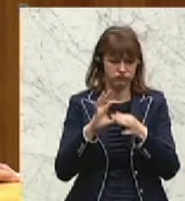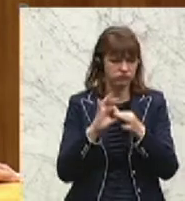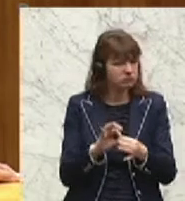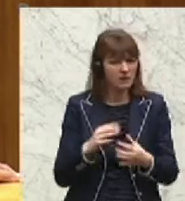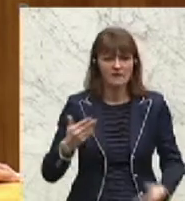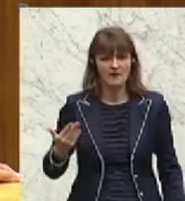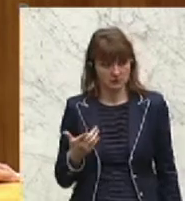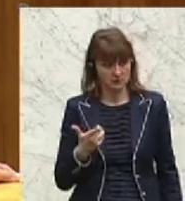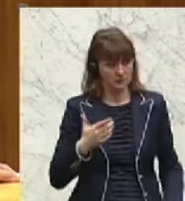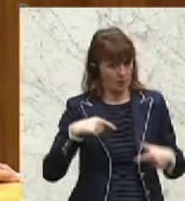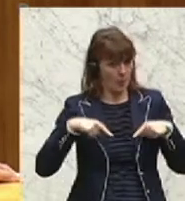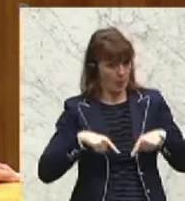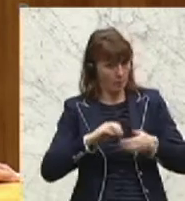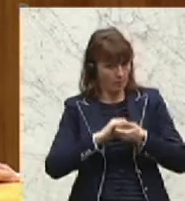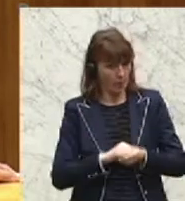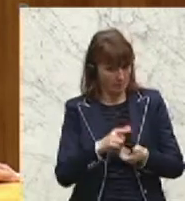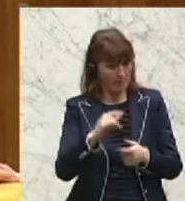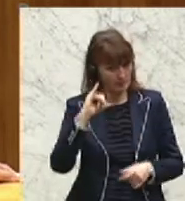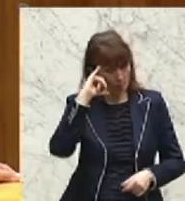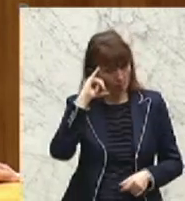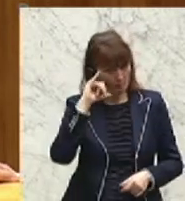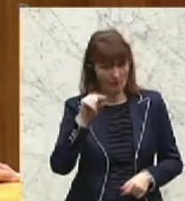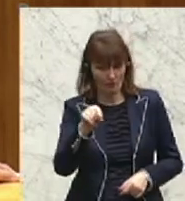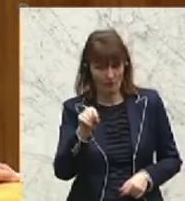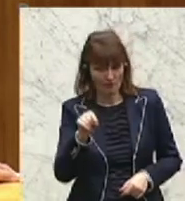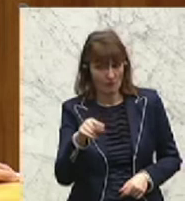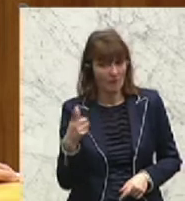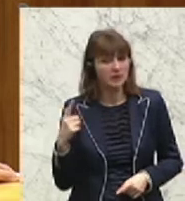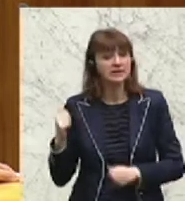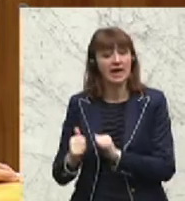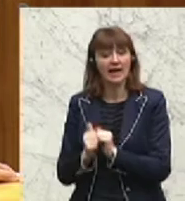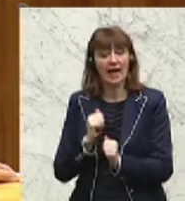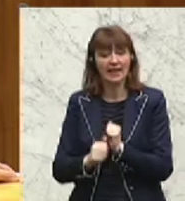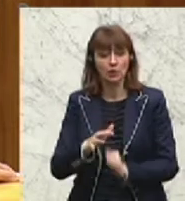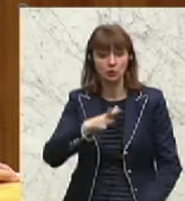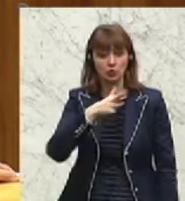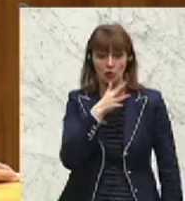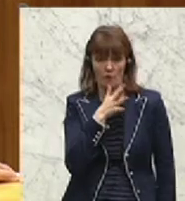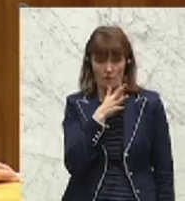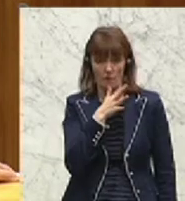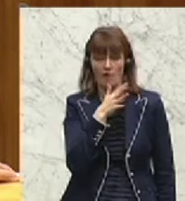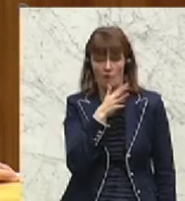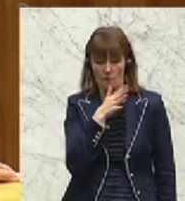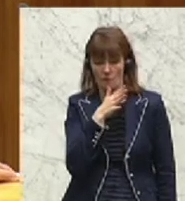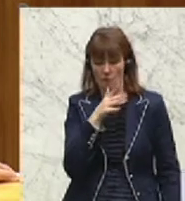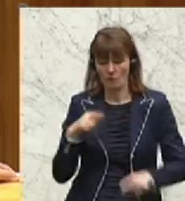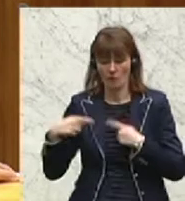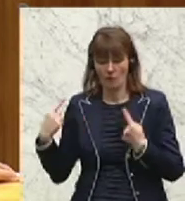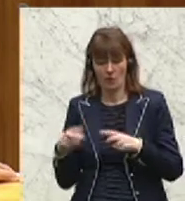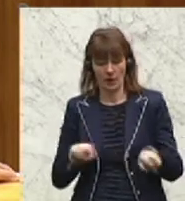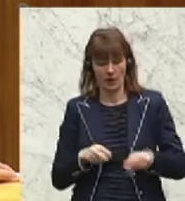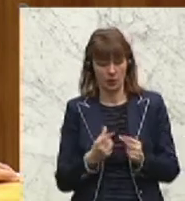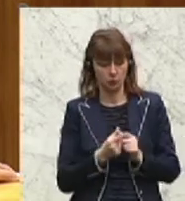nämlich jene, Herr Klubobmann-Kopf, die vom Rechnungshof mit Vertretern, eigentlich mit der Regierungsspitze,